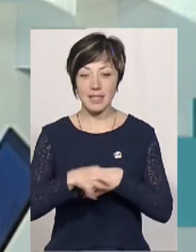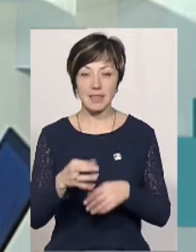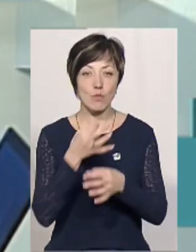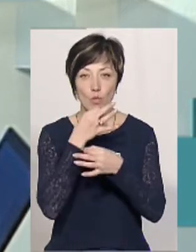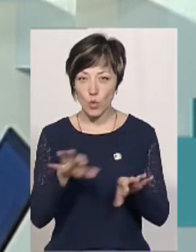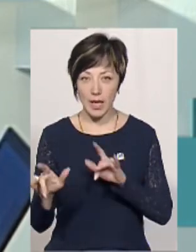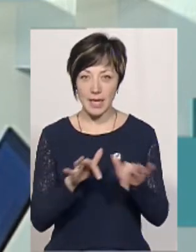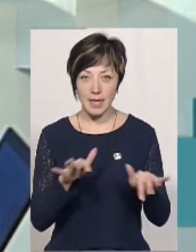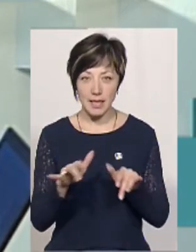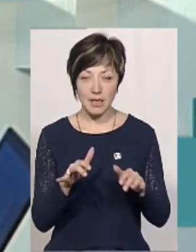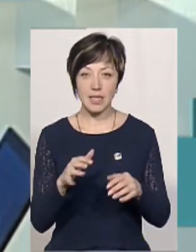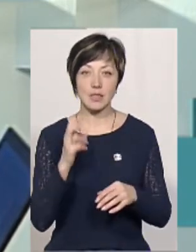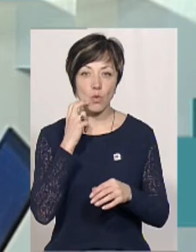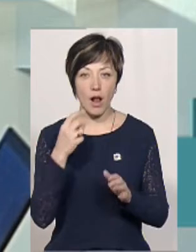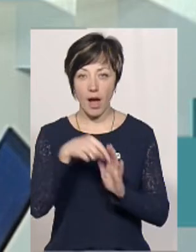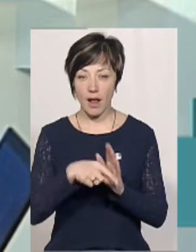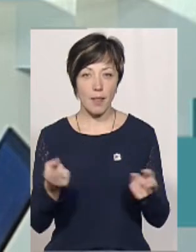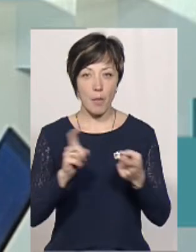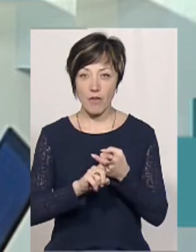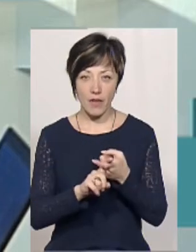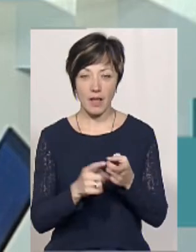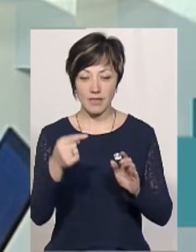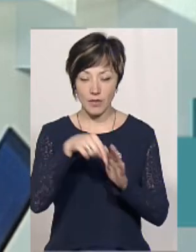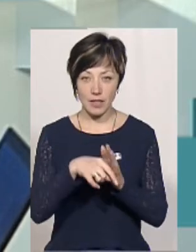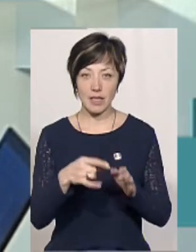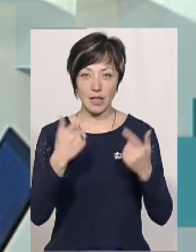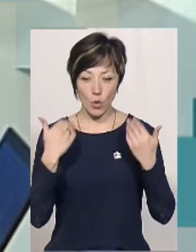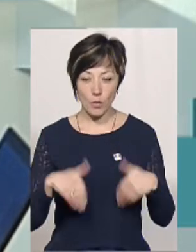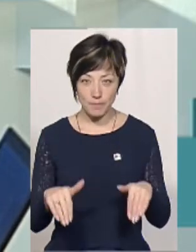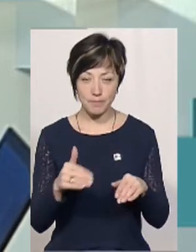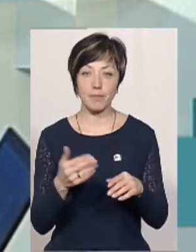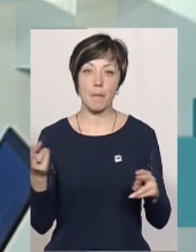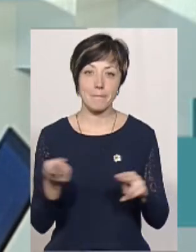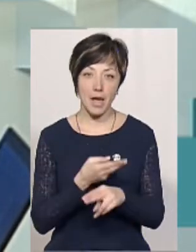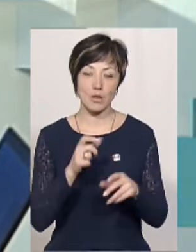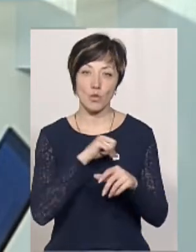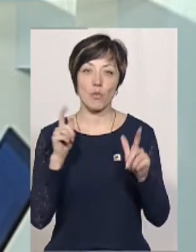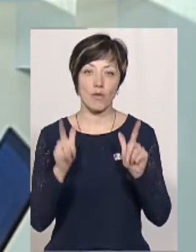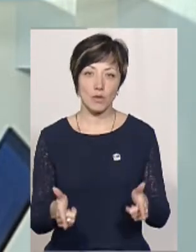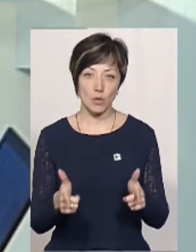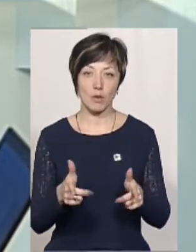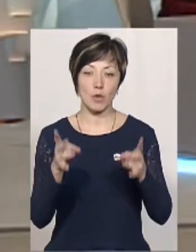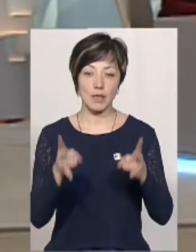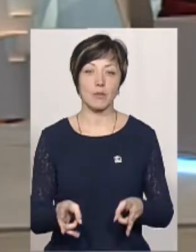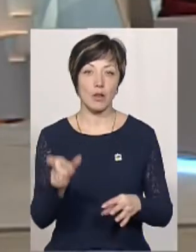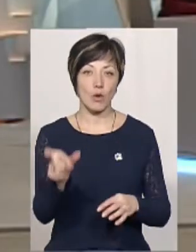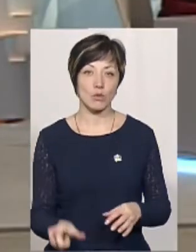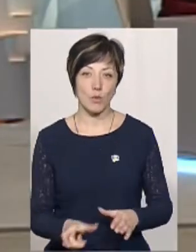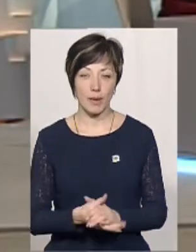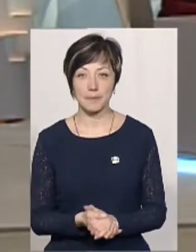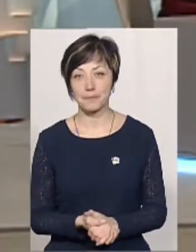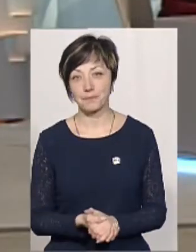будь-яких насильницьких дій сексуального характеру, не пов'язаних із проникненням в тіло іншої особи, без добровільної згоди потерпілої особи.